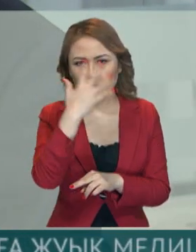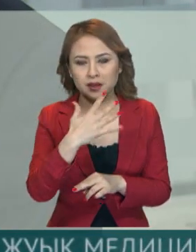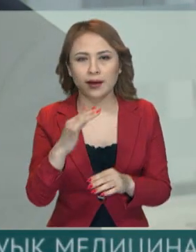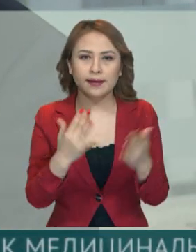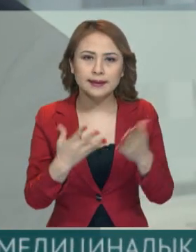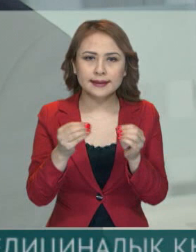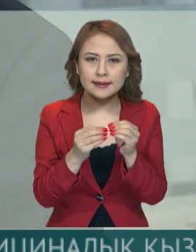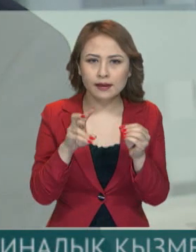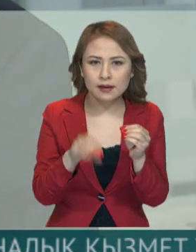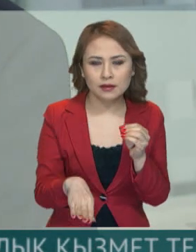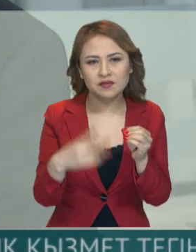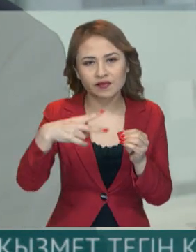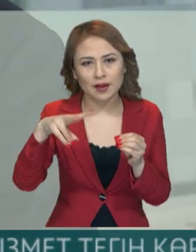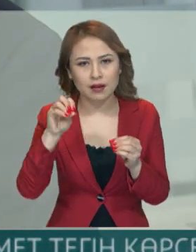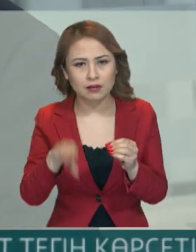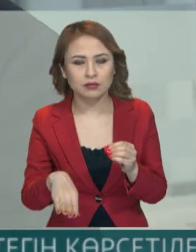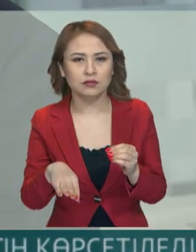жылға, 20 жылға